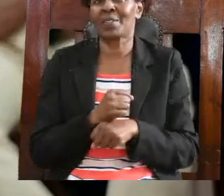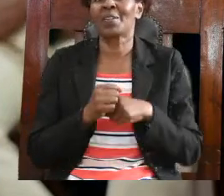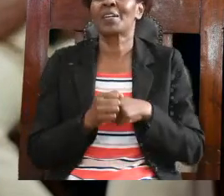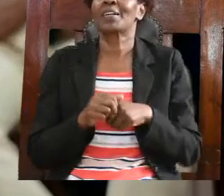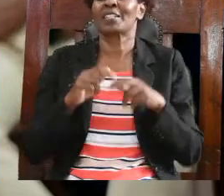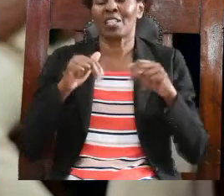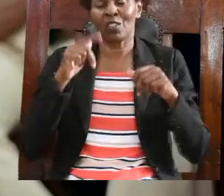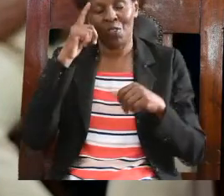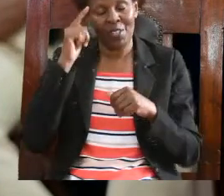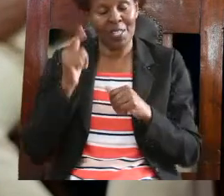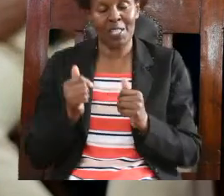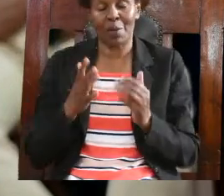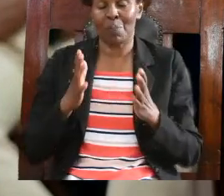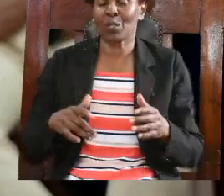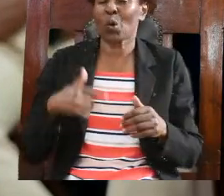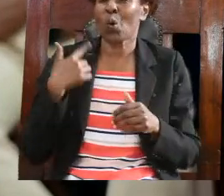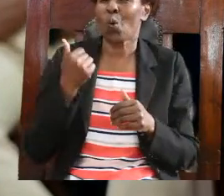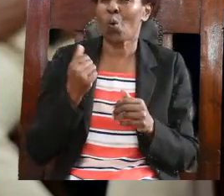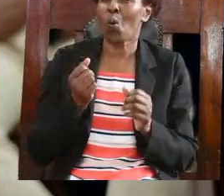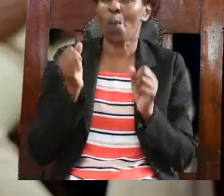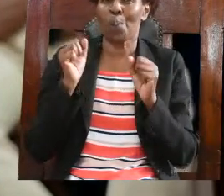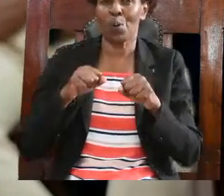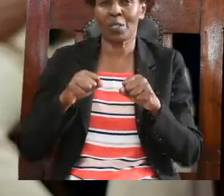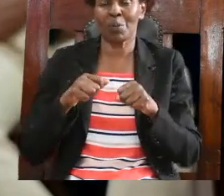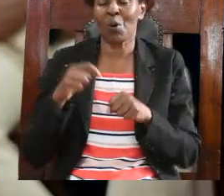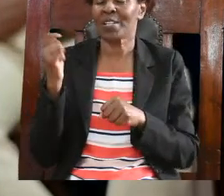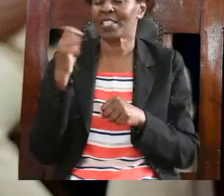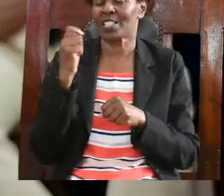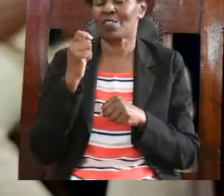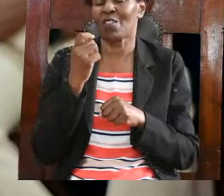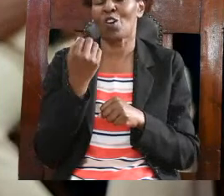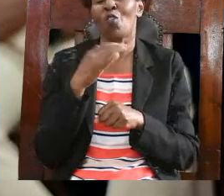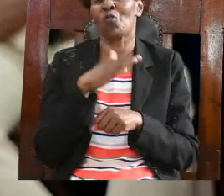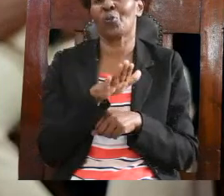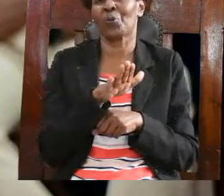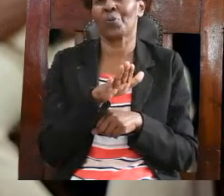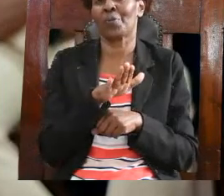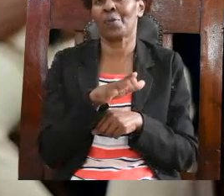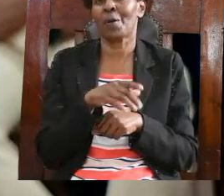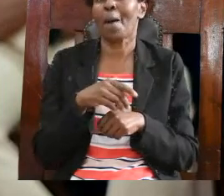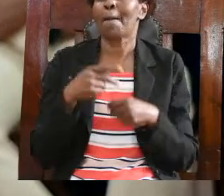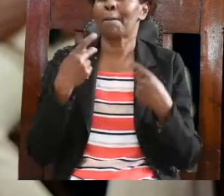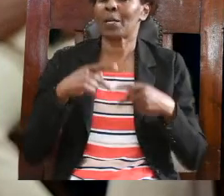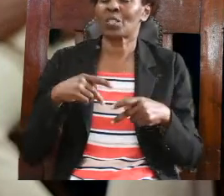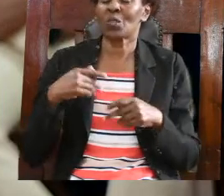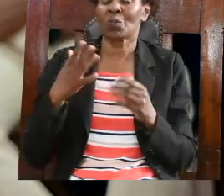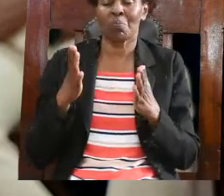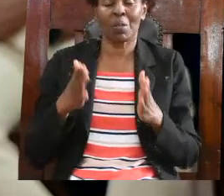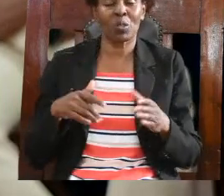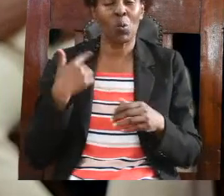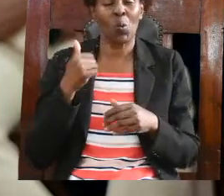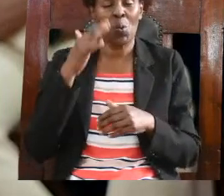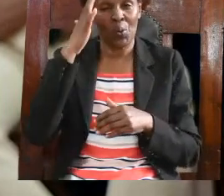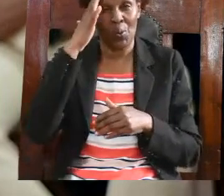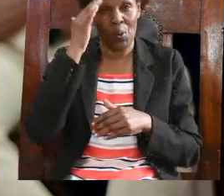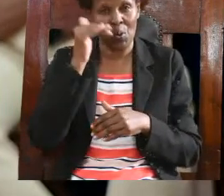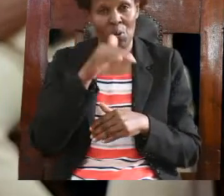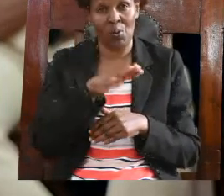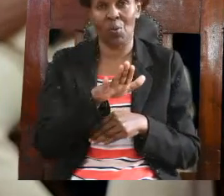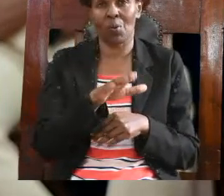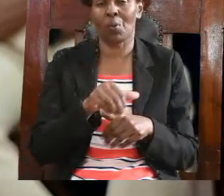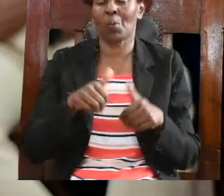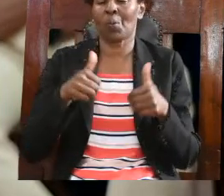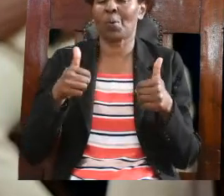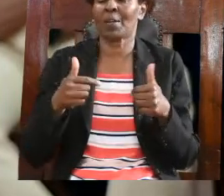mtu ambaye anaweza akatupa ushuhuda wako. Mtu ambaye anakujua, anakufahamu,